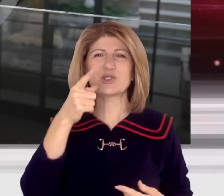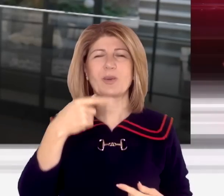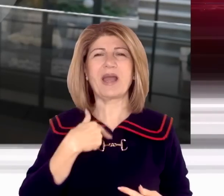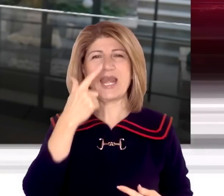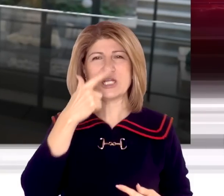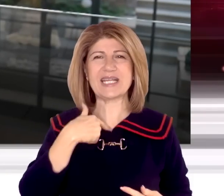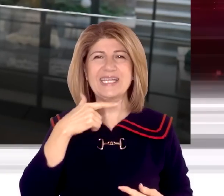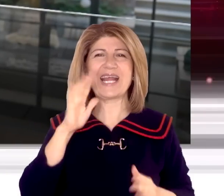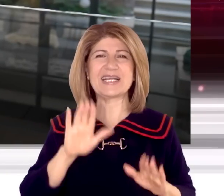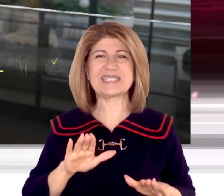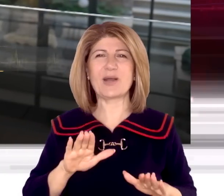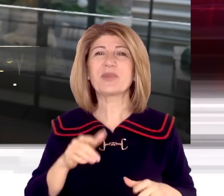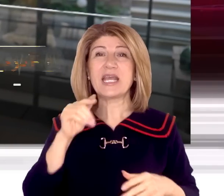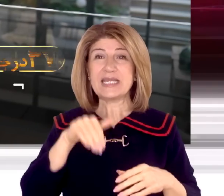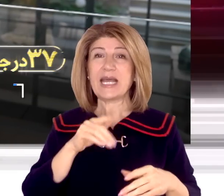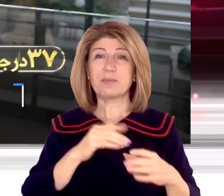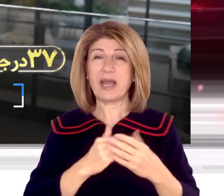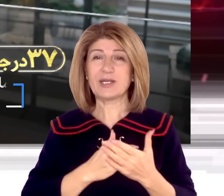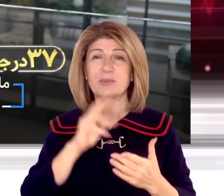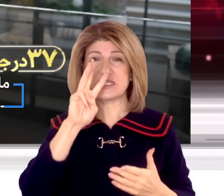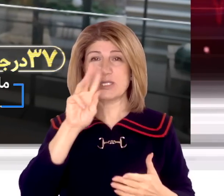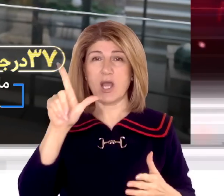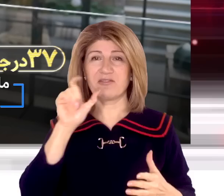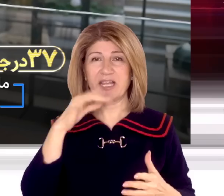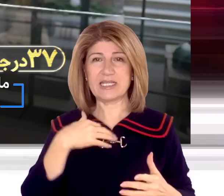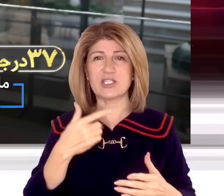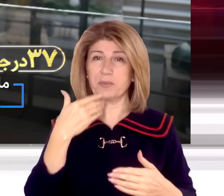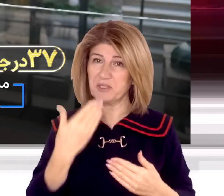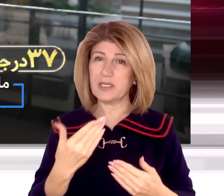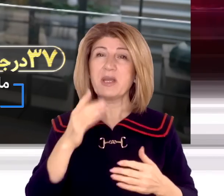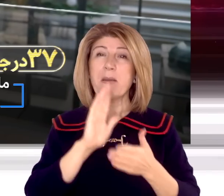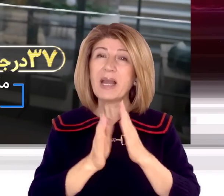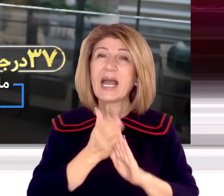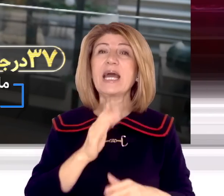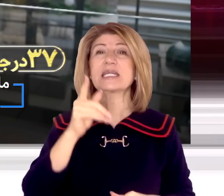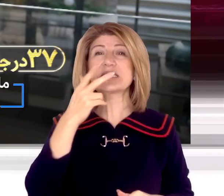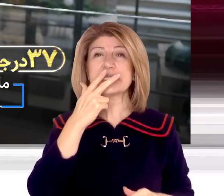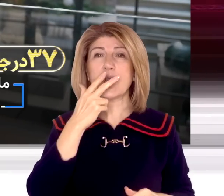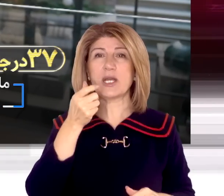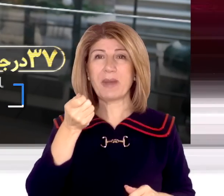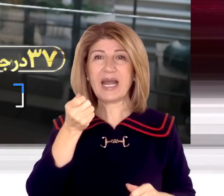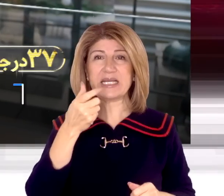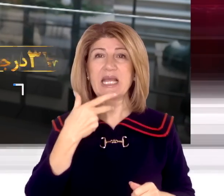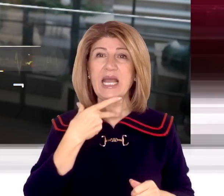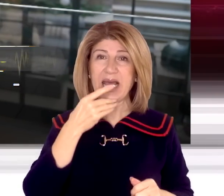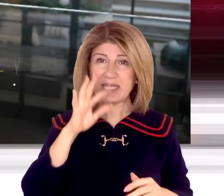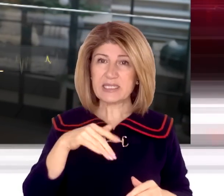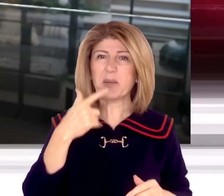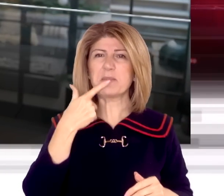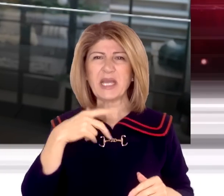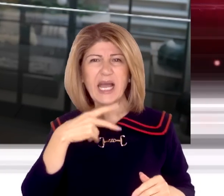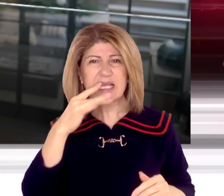سلام بر شما، من نازنین معتمدی هستم. در این برنامه 37 درجه بهتون میگیم بالاخره سیگارهای الکترونیکی بی